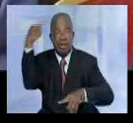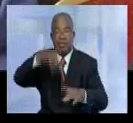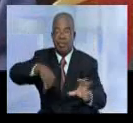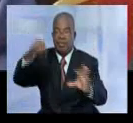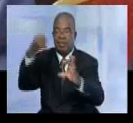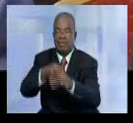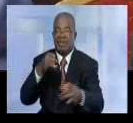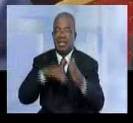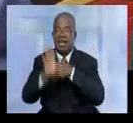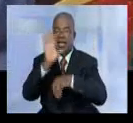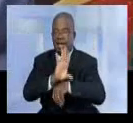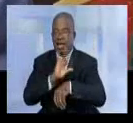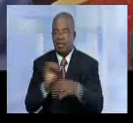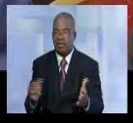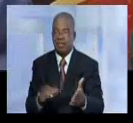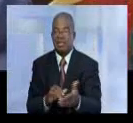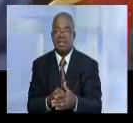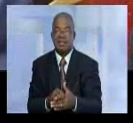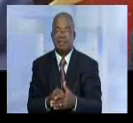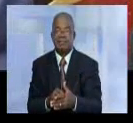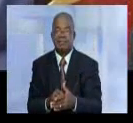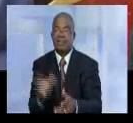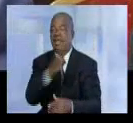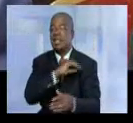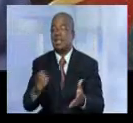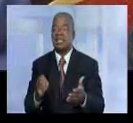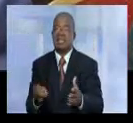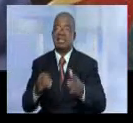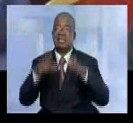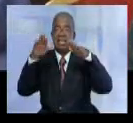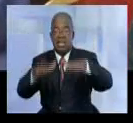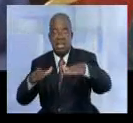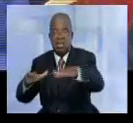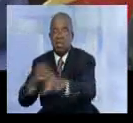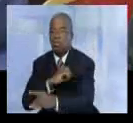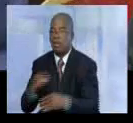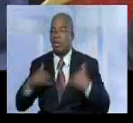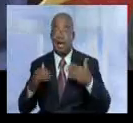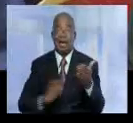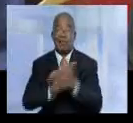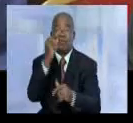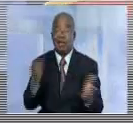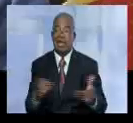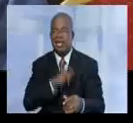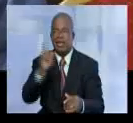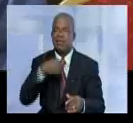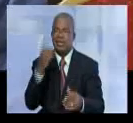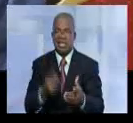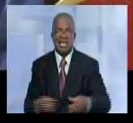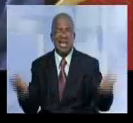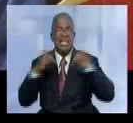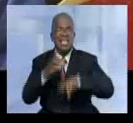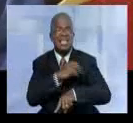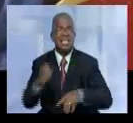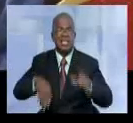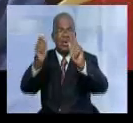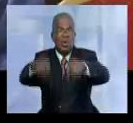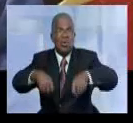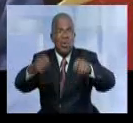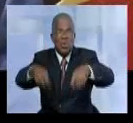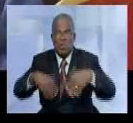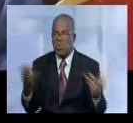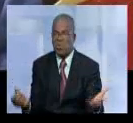mines, montre à quel point vous avez confiance donc en ce pays. Et comme on dit que la terre ne ment jamais, de même le sous-sol aussi, vous